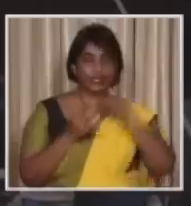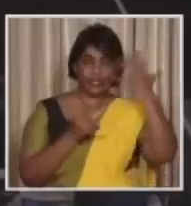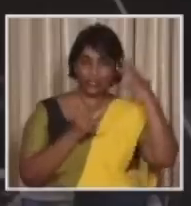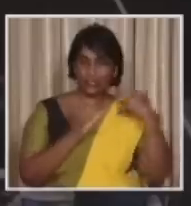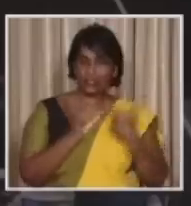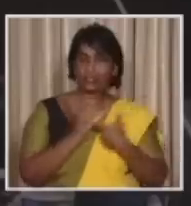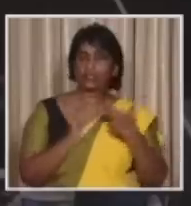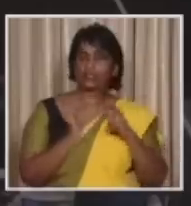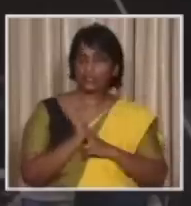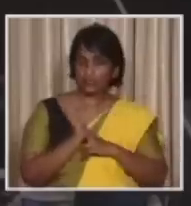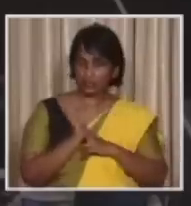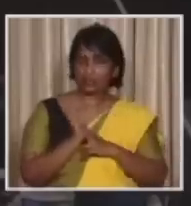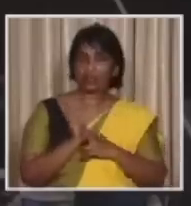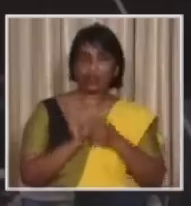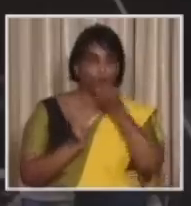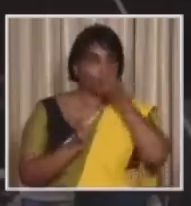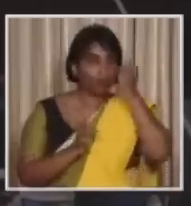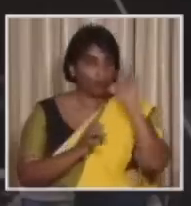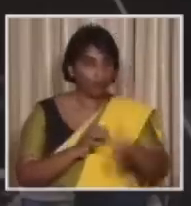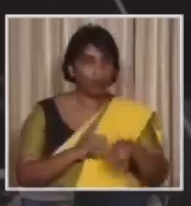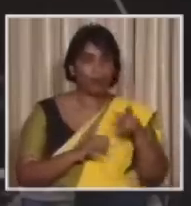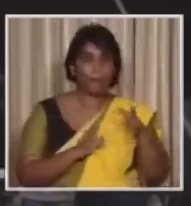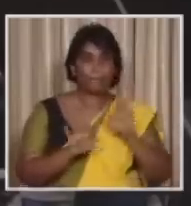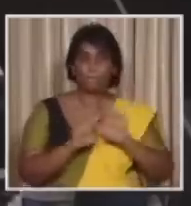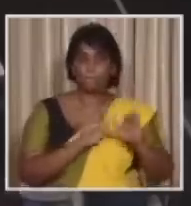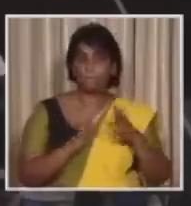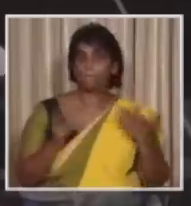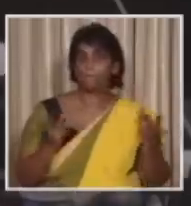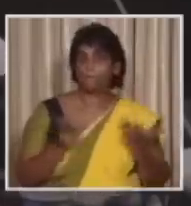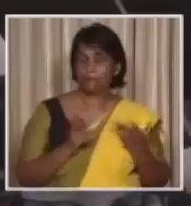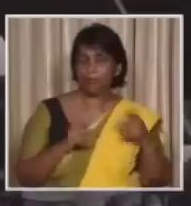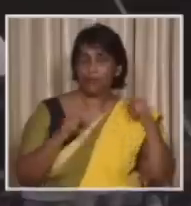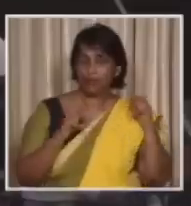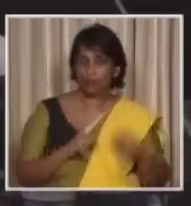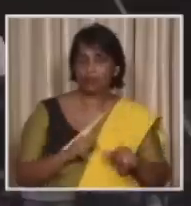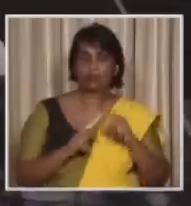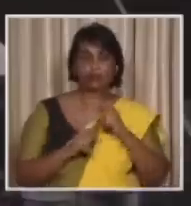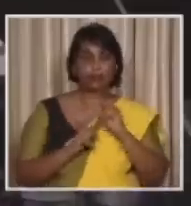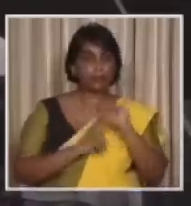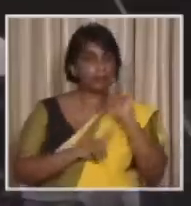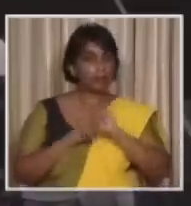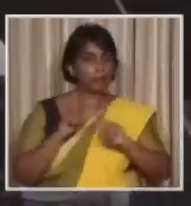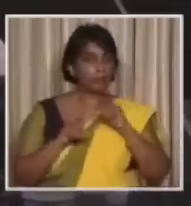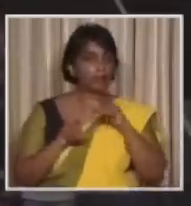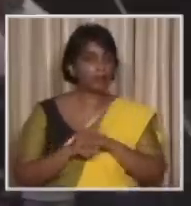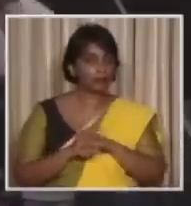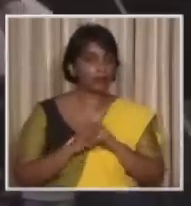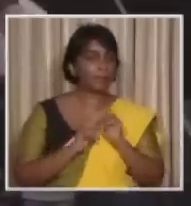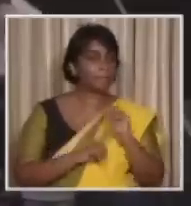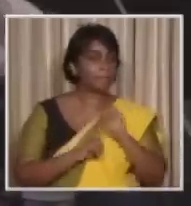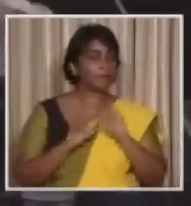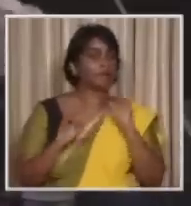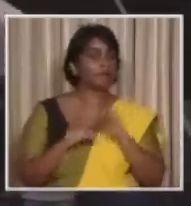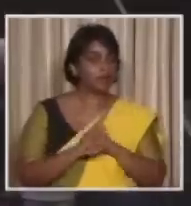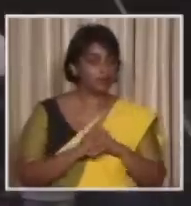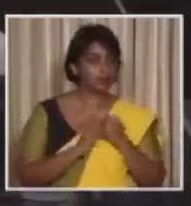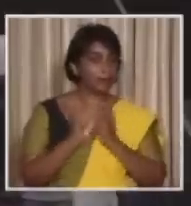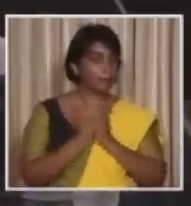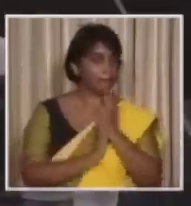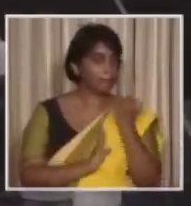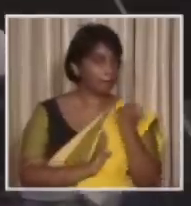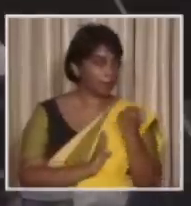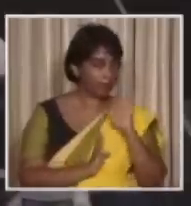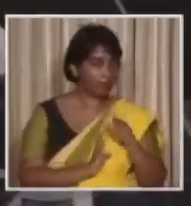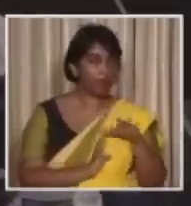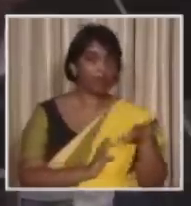රූපවාහිනියට බෝම්බ ගහලා මර්ධනය කරගන්න බැරුණාට පස්සේ අද විවස්ථානුකූලව මේ පාර්ලිමේන්තුවේ බලත වරප්‍රසාද පාවිච්චි